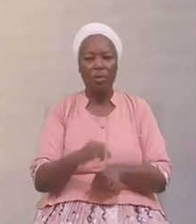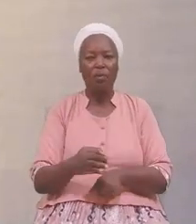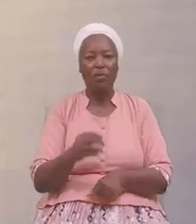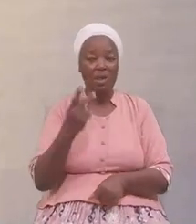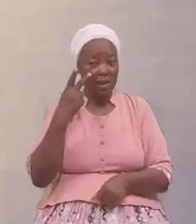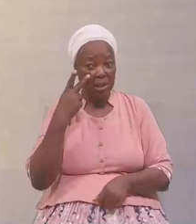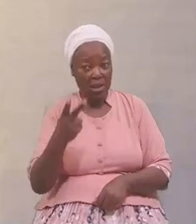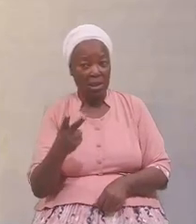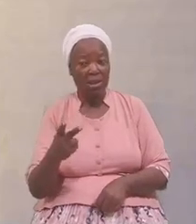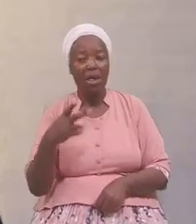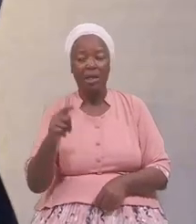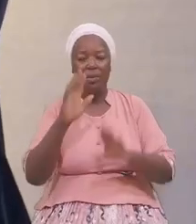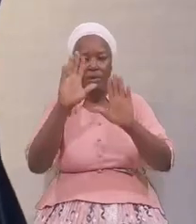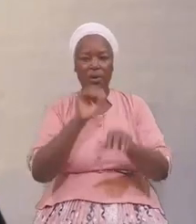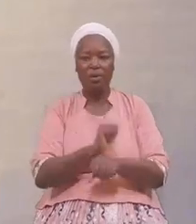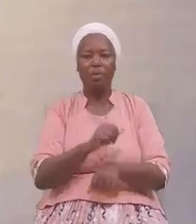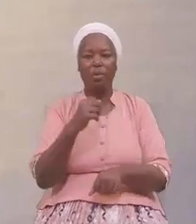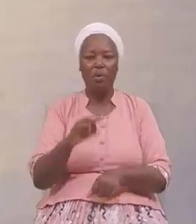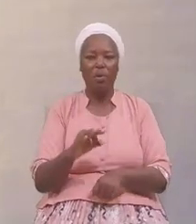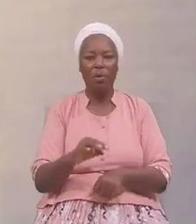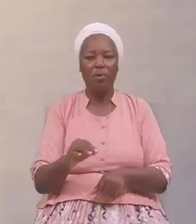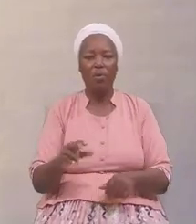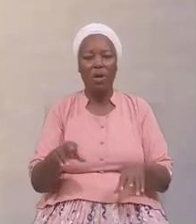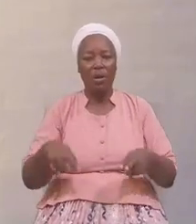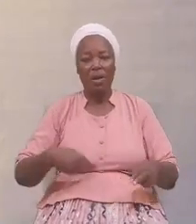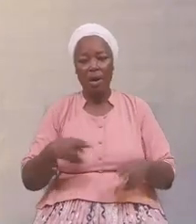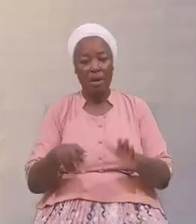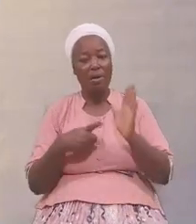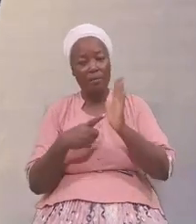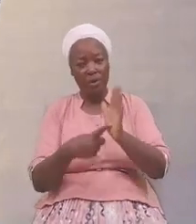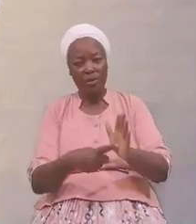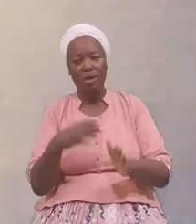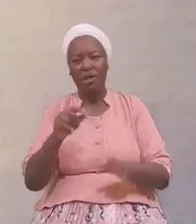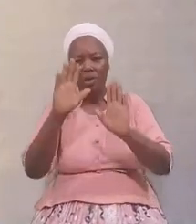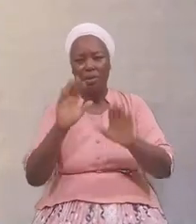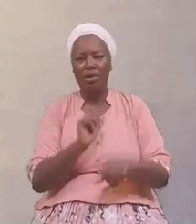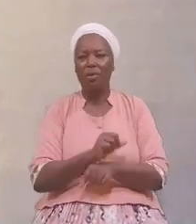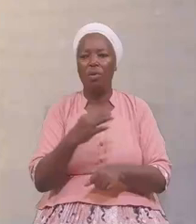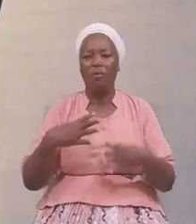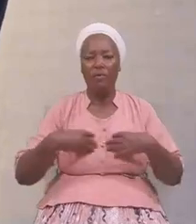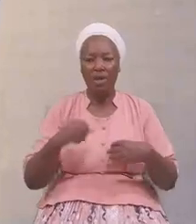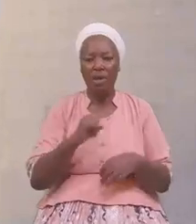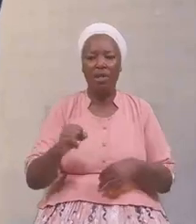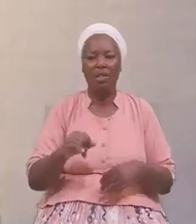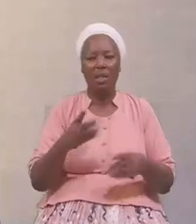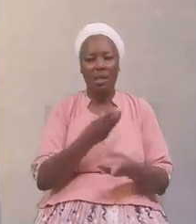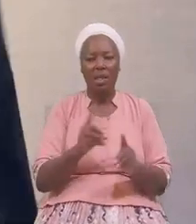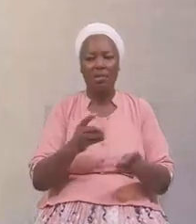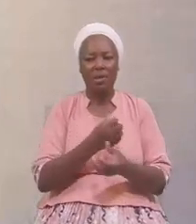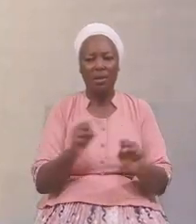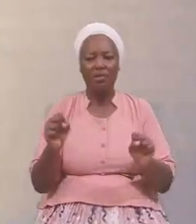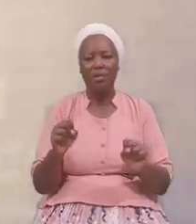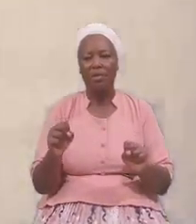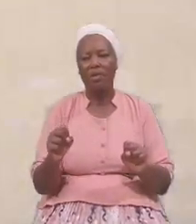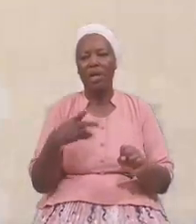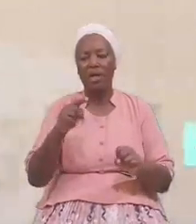miracle de la révélation, le miracle de la guérison, de la délivrance, du salut, le miracle de